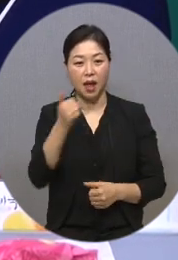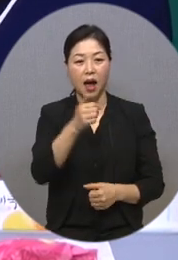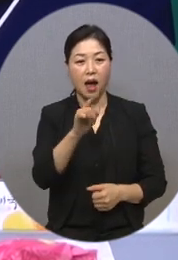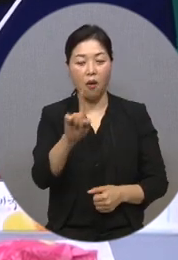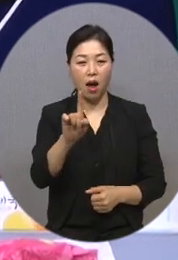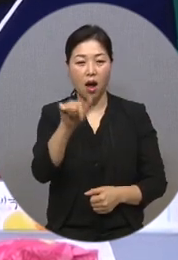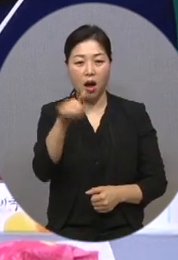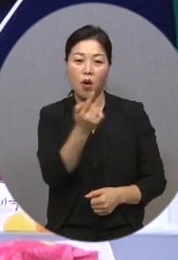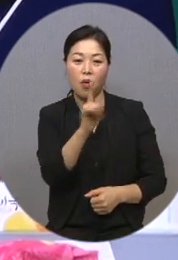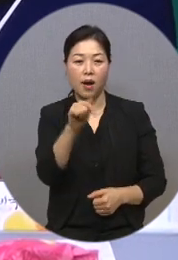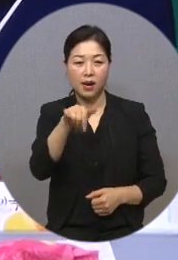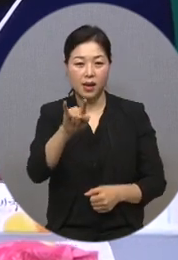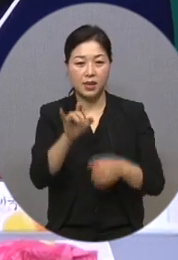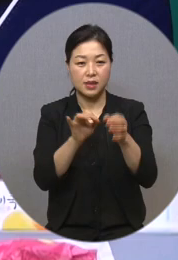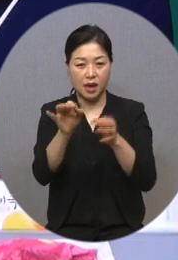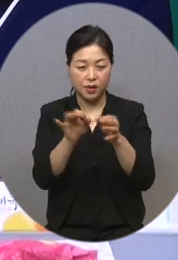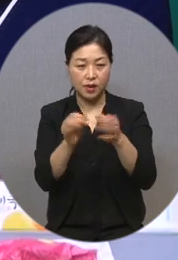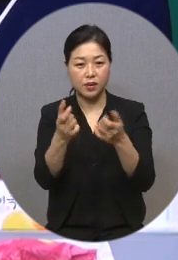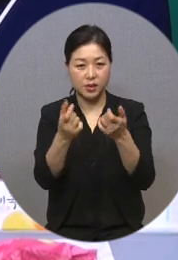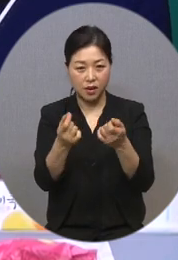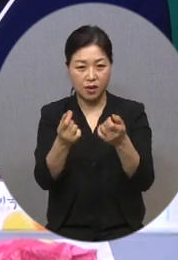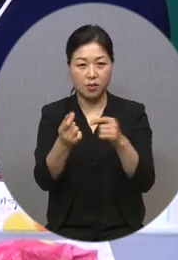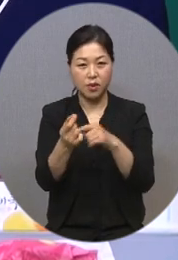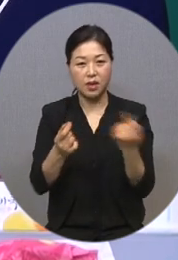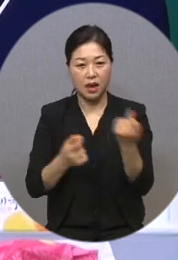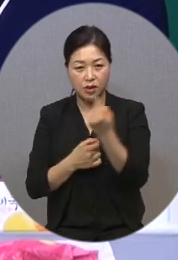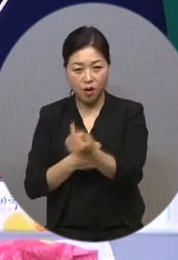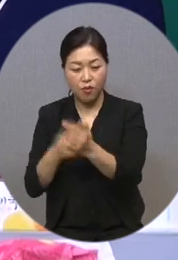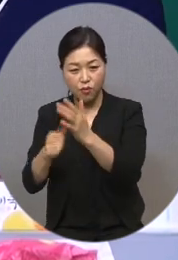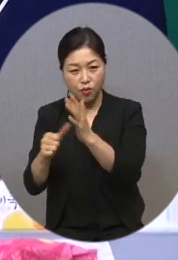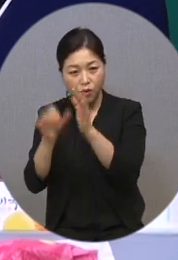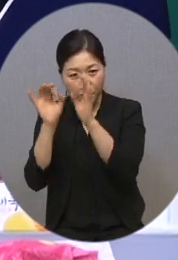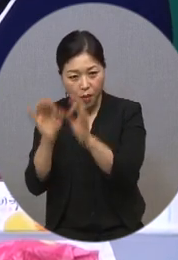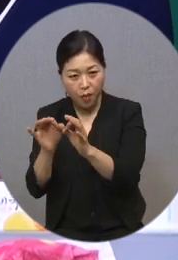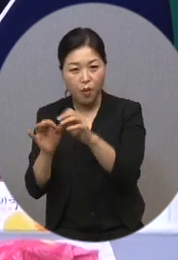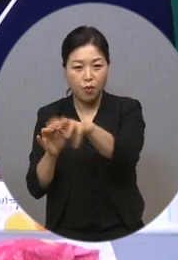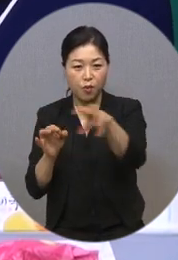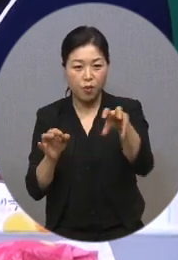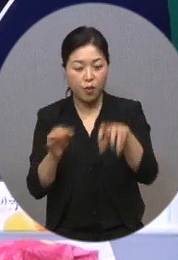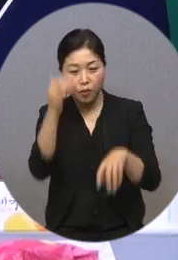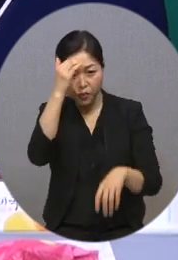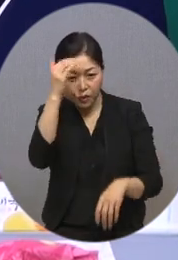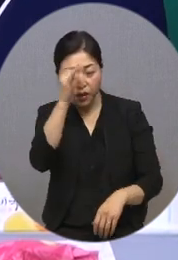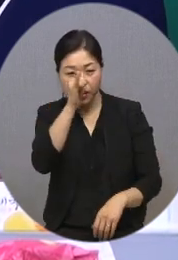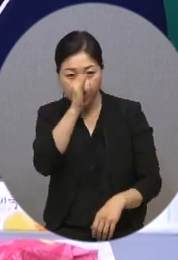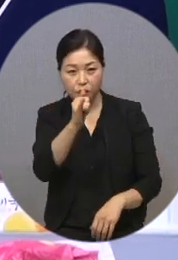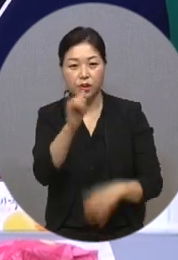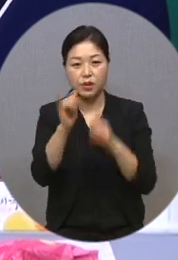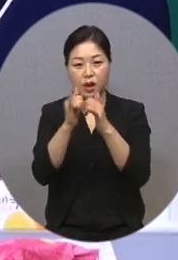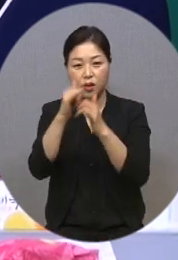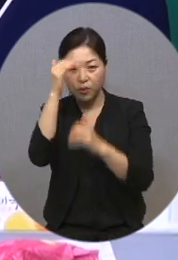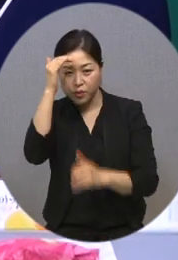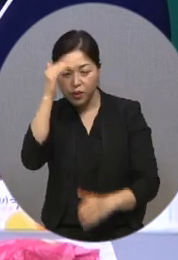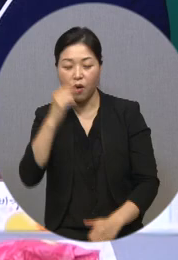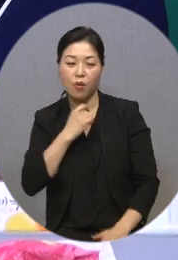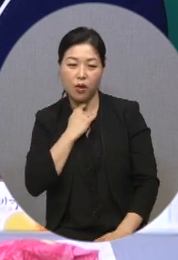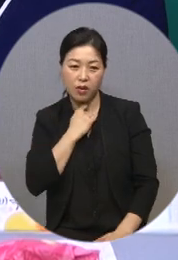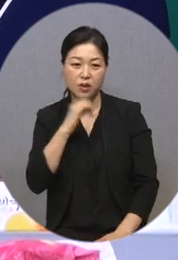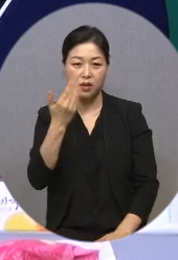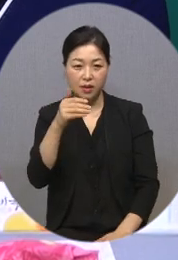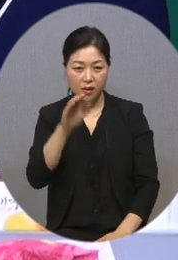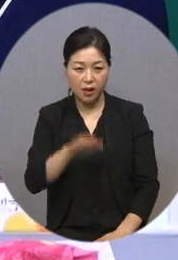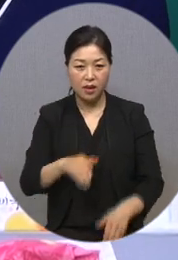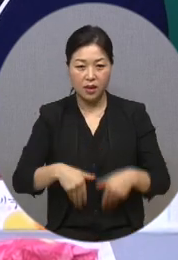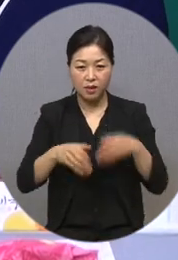화계장터처럼 남도장터에 가서 이렇게 물건도 보고 또 주변에 사는 구경도 하고 막 그렇게 하려고 그러는데요. 네.